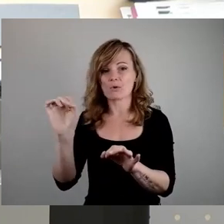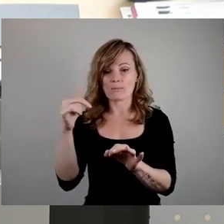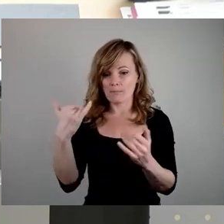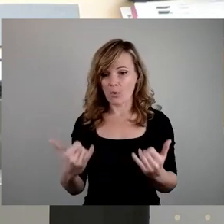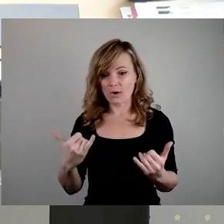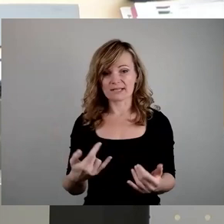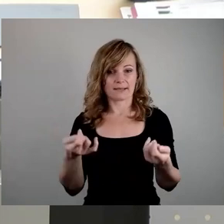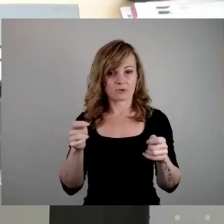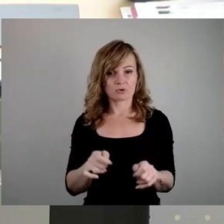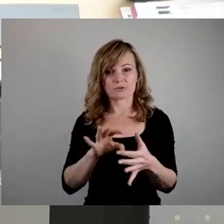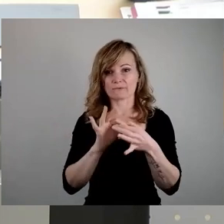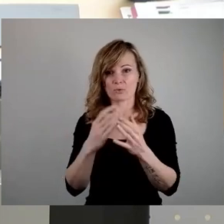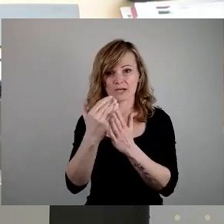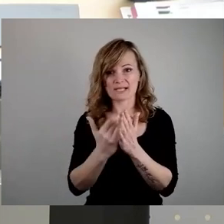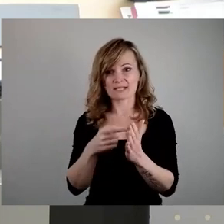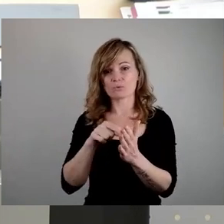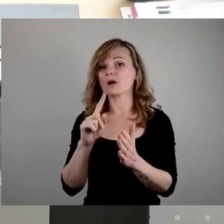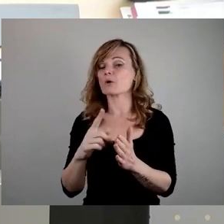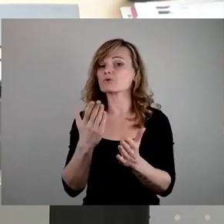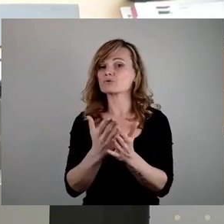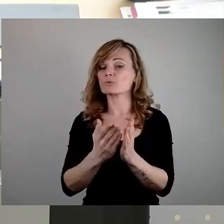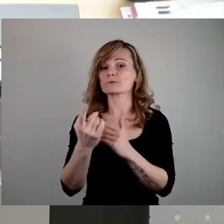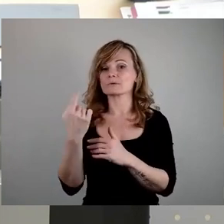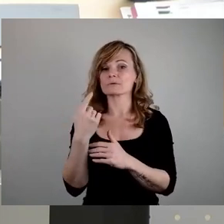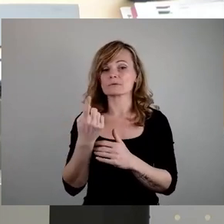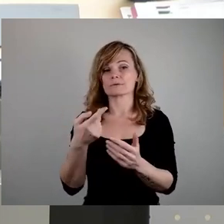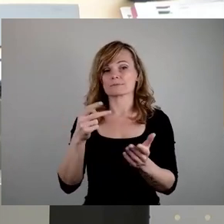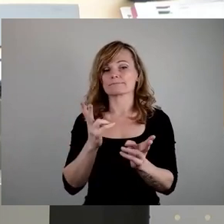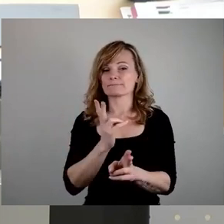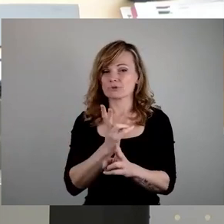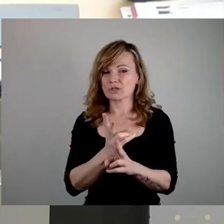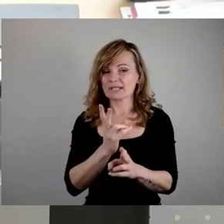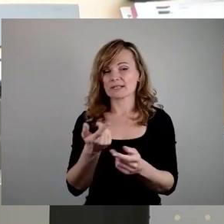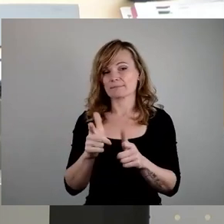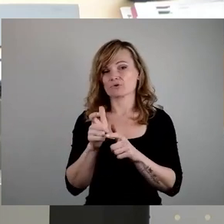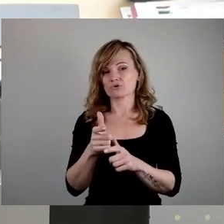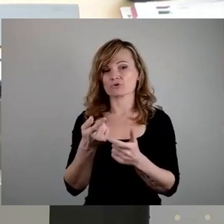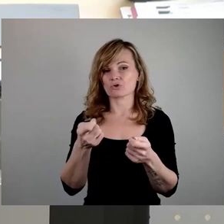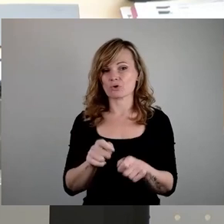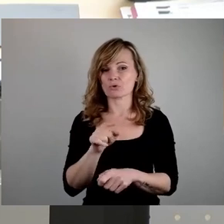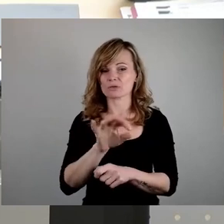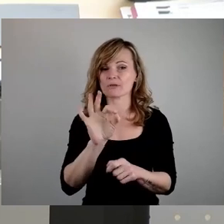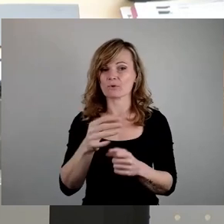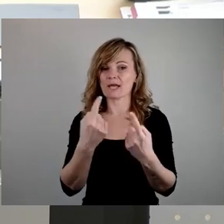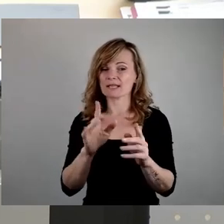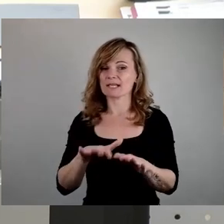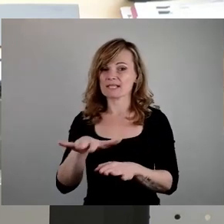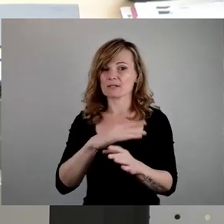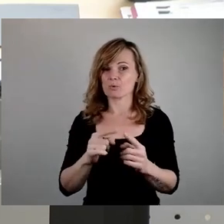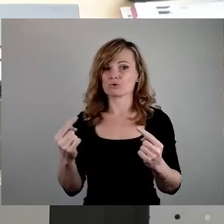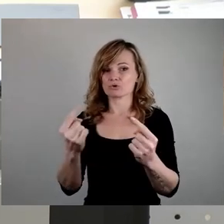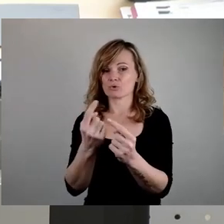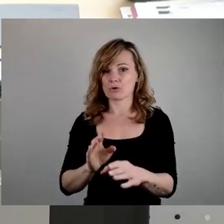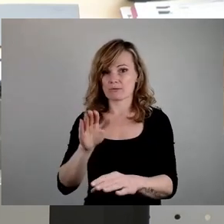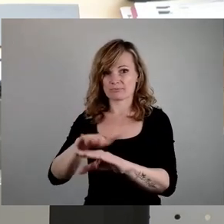zur Satzung fassen, auch den bereits bestehenden Aufstellungsbeschluss für ein anderes Grundstück auf. Also es ist nie so,